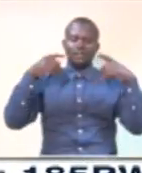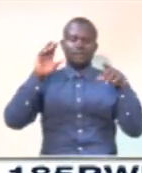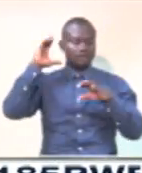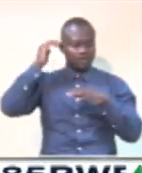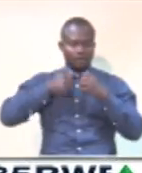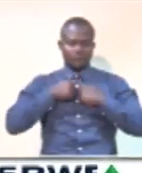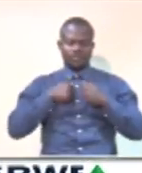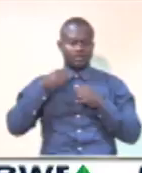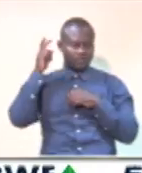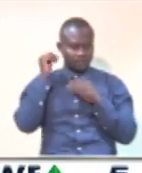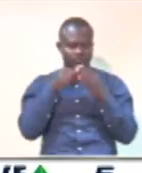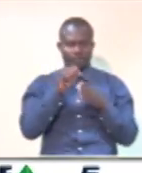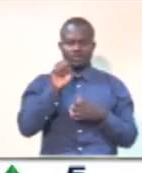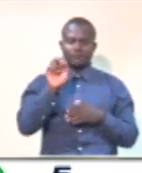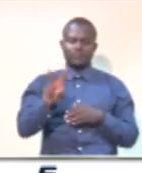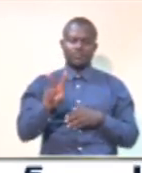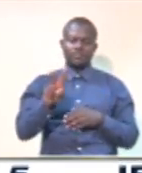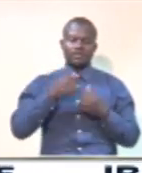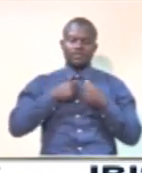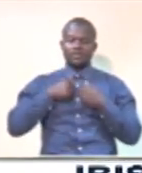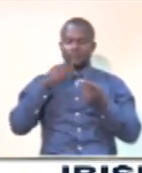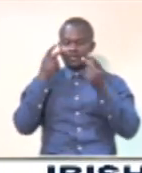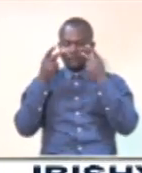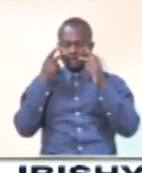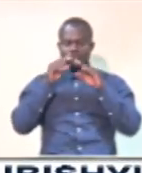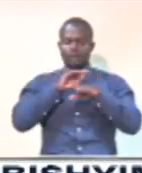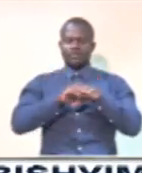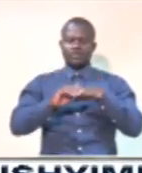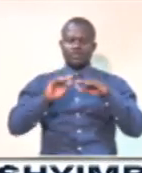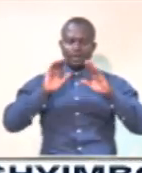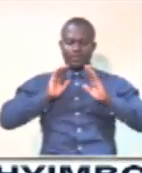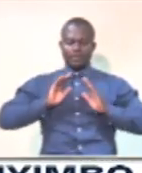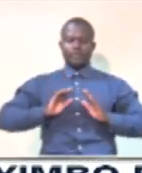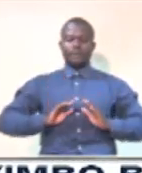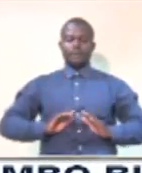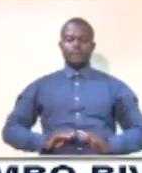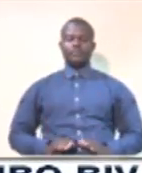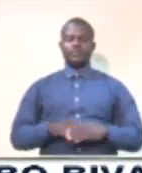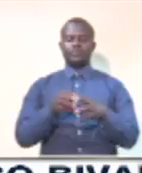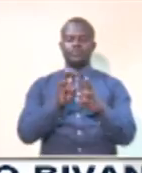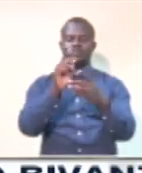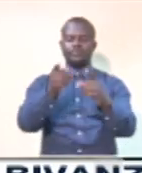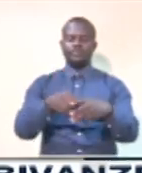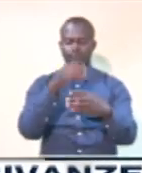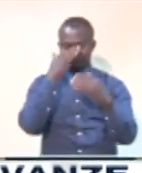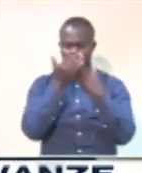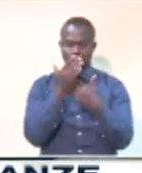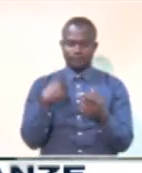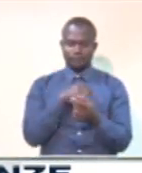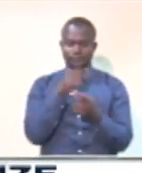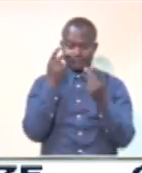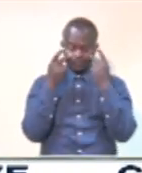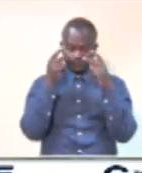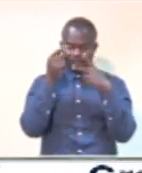Rwanda twayumvaga, Televiziyo Rwanda tukareba, baduhumurije bihagije mu by'ukuri, ku buryo byageze mu gitondo tubona ko ibintu